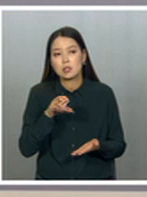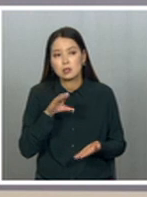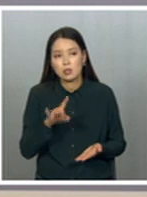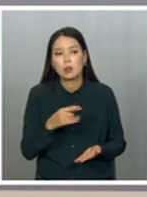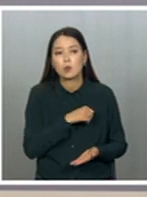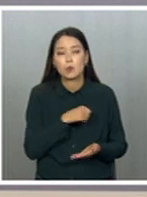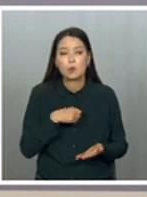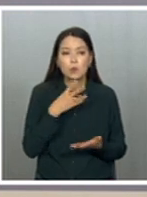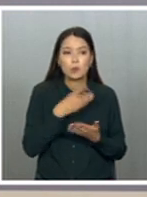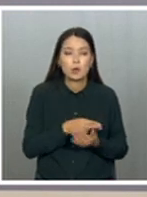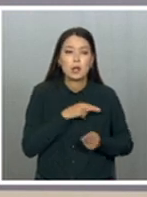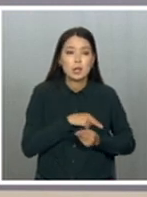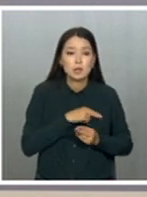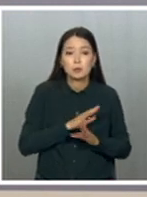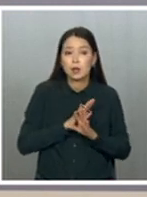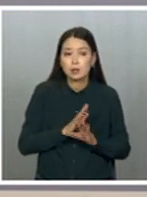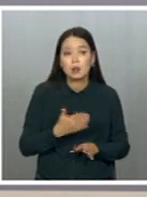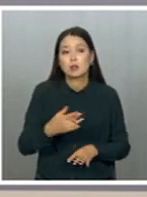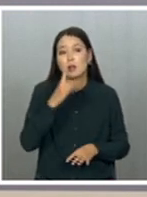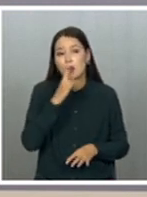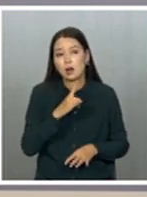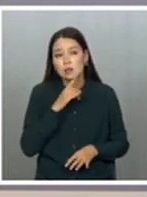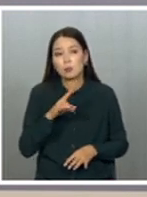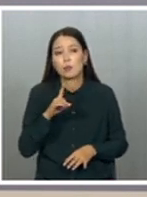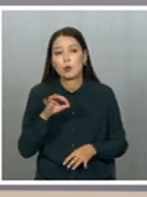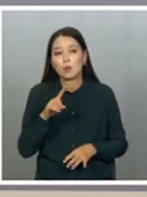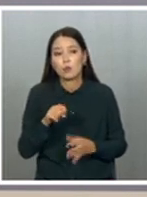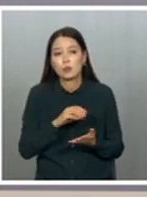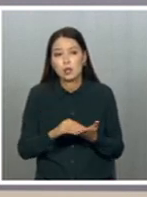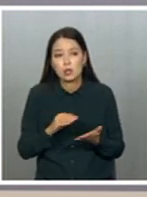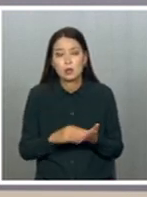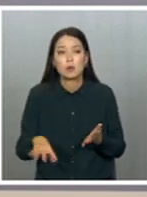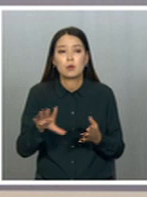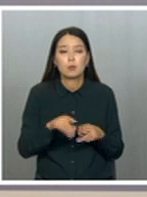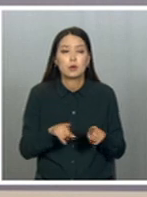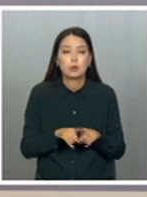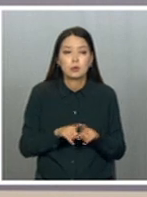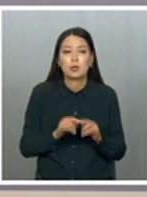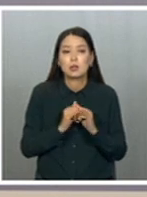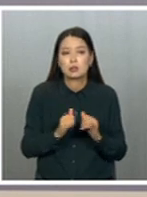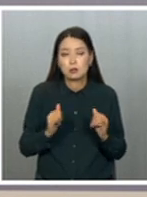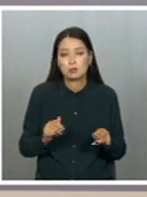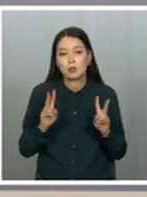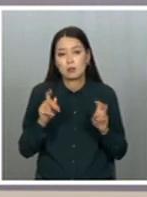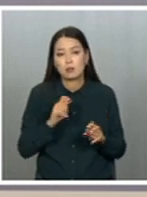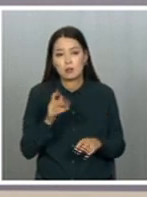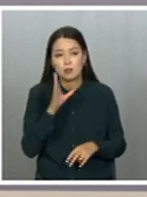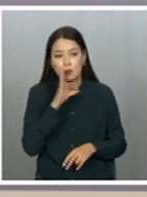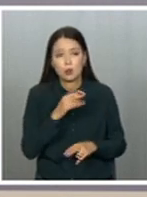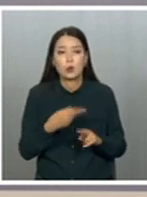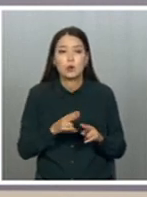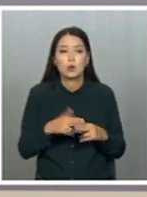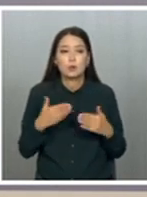өзінің еңбегінде ғана емес, қазақ прозасындағы шоқтығы биік жауһары деп айталамыз.